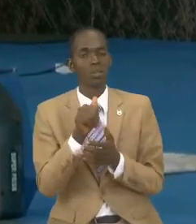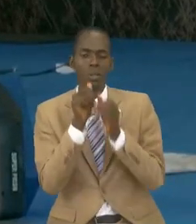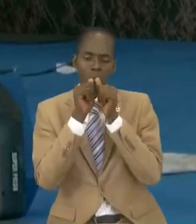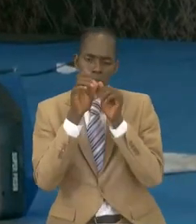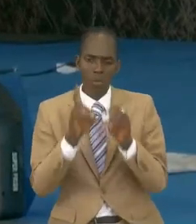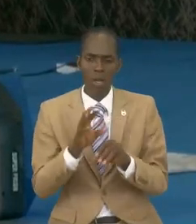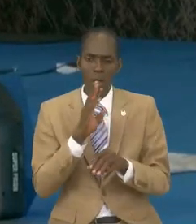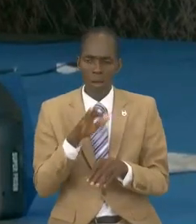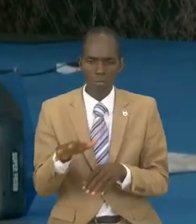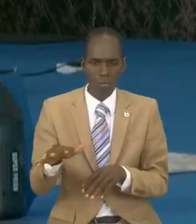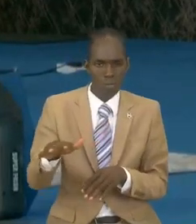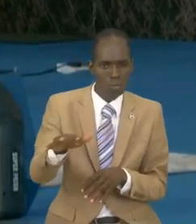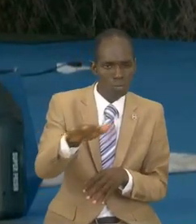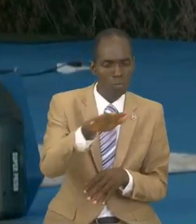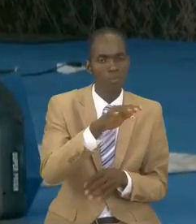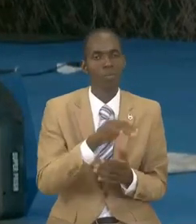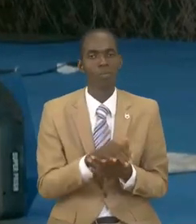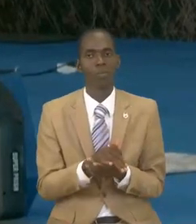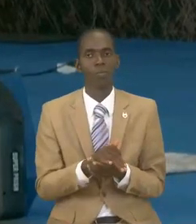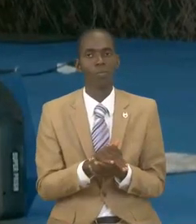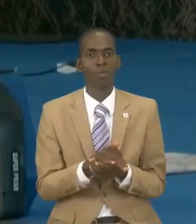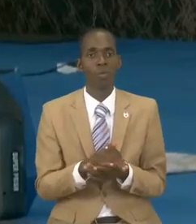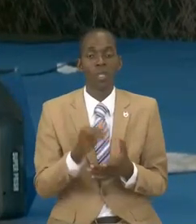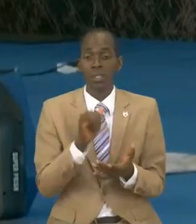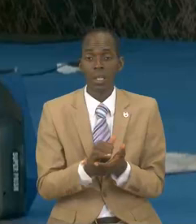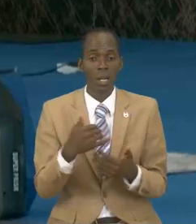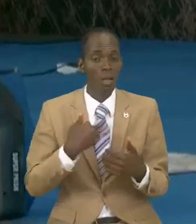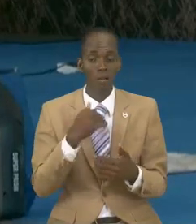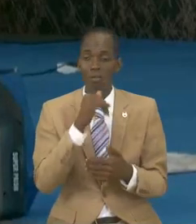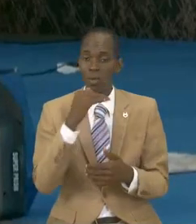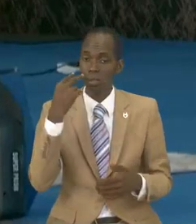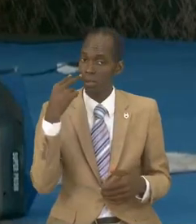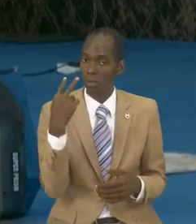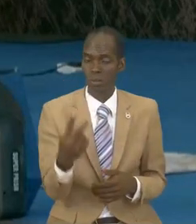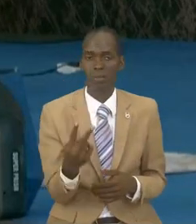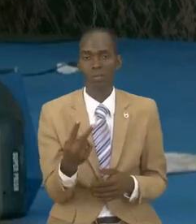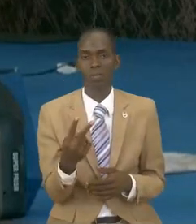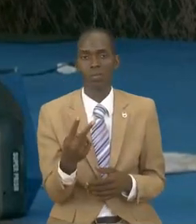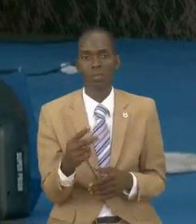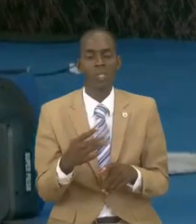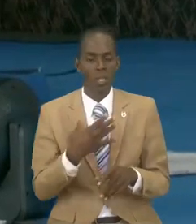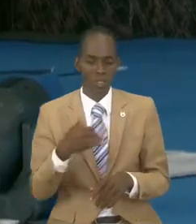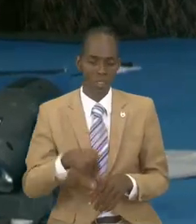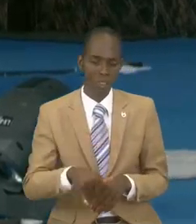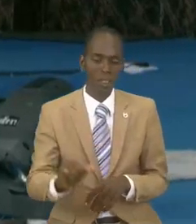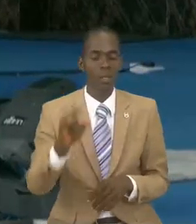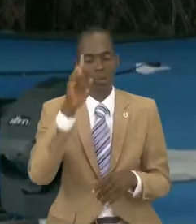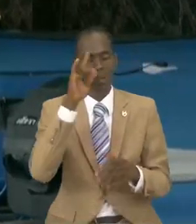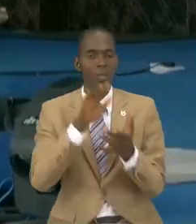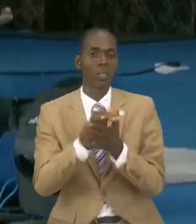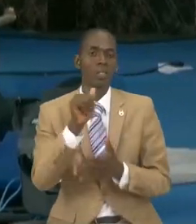Heureux ceux qui n'ont pas vu et qui ont